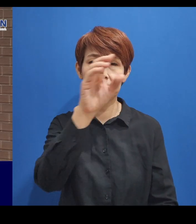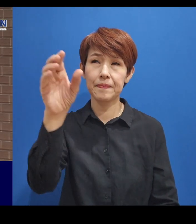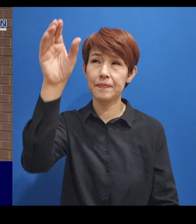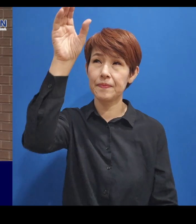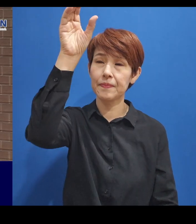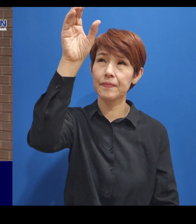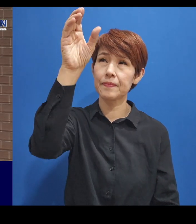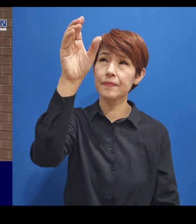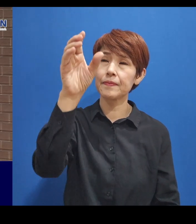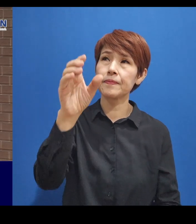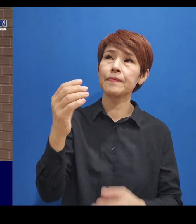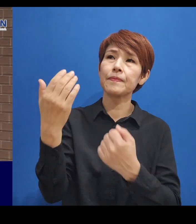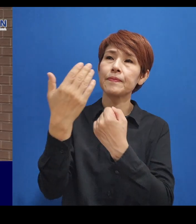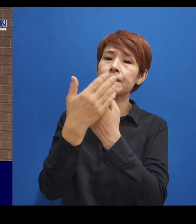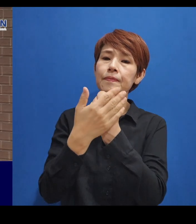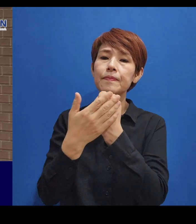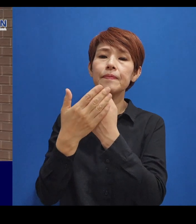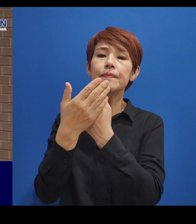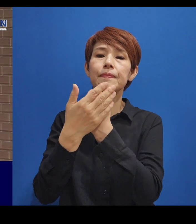십자가